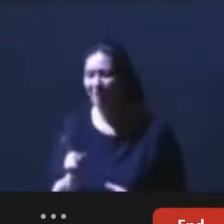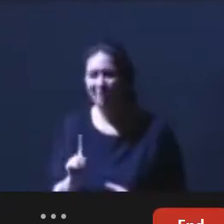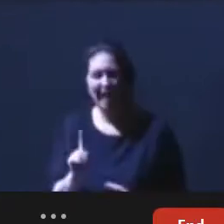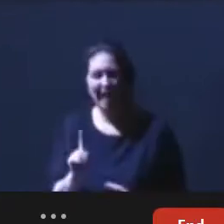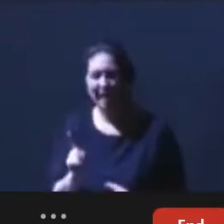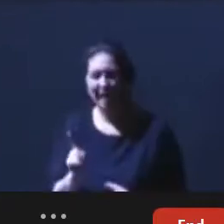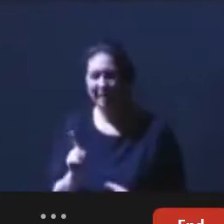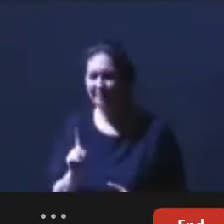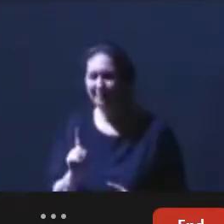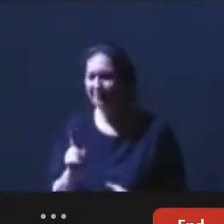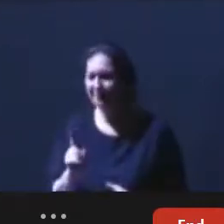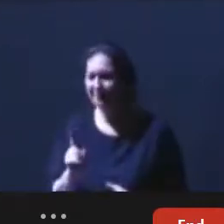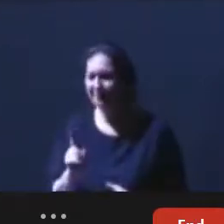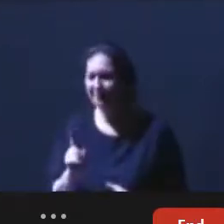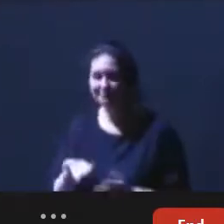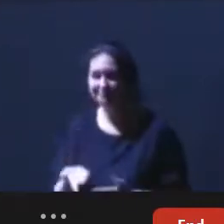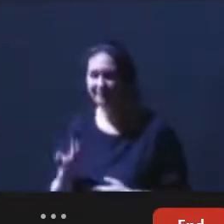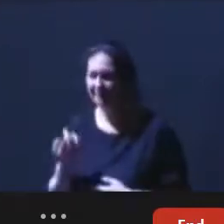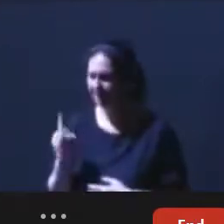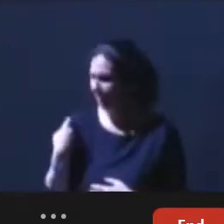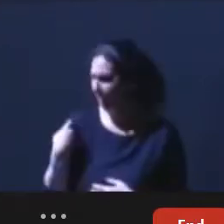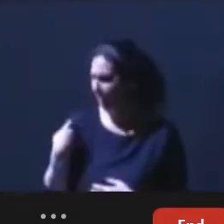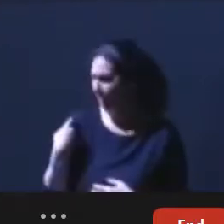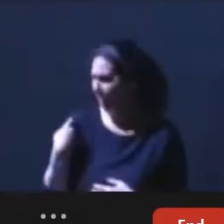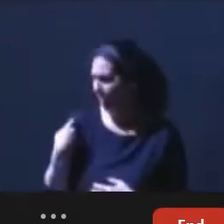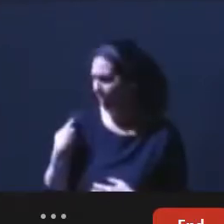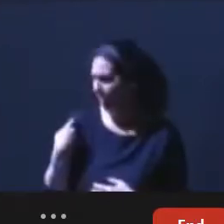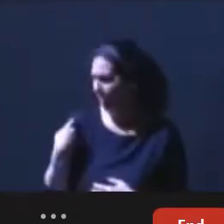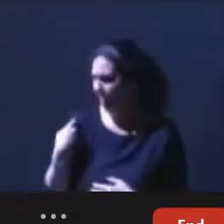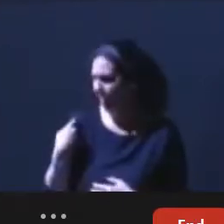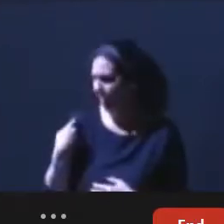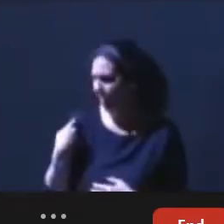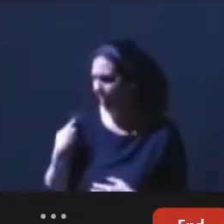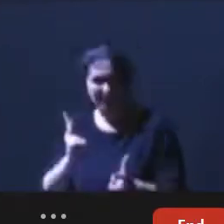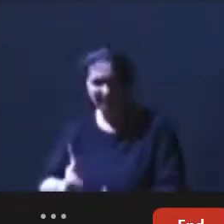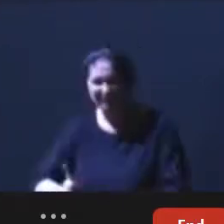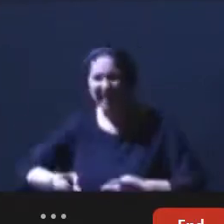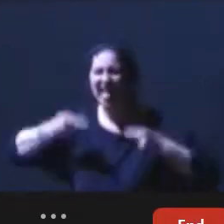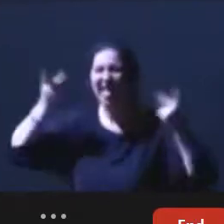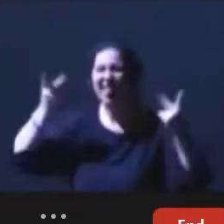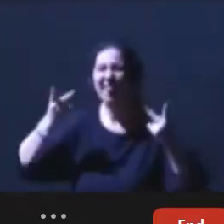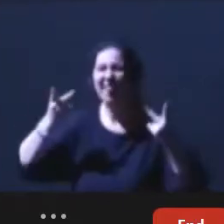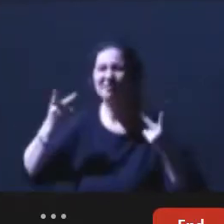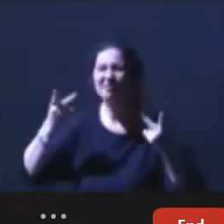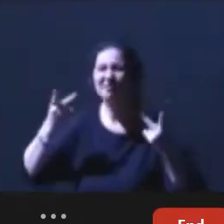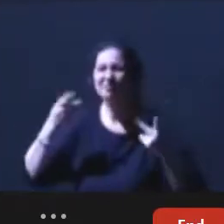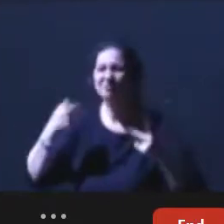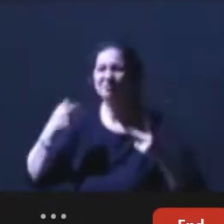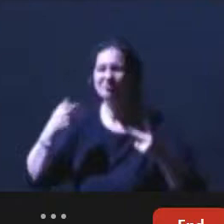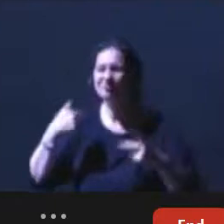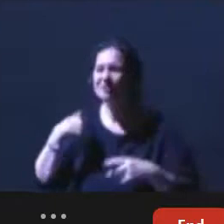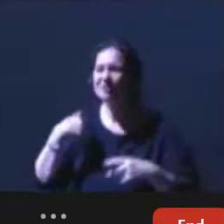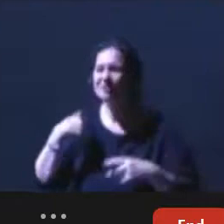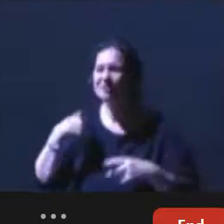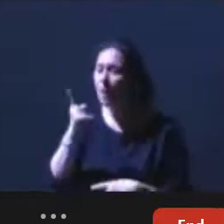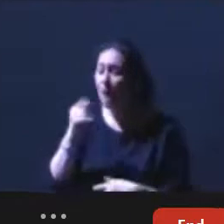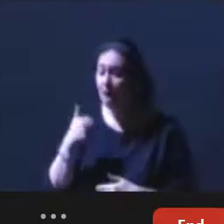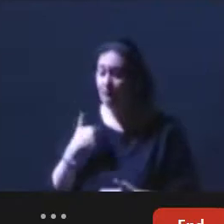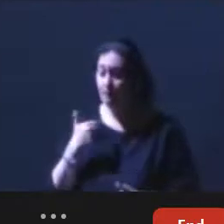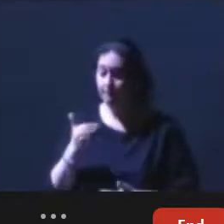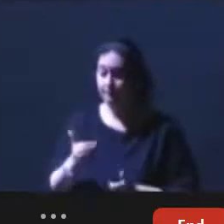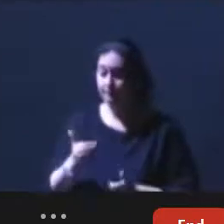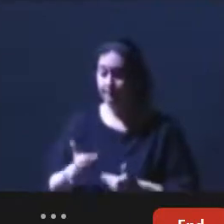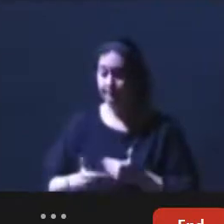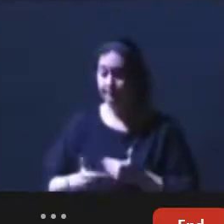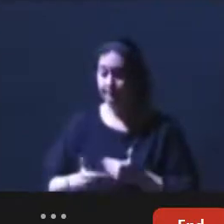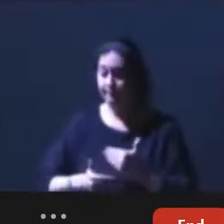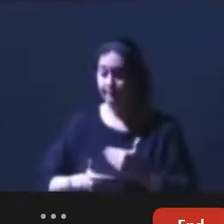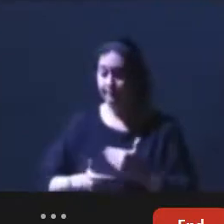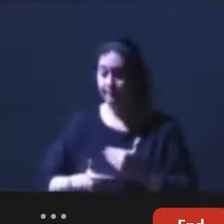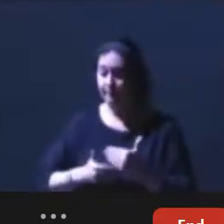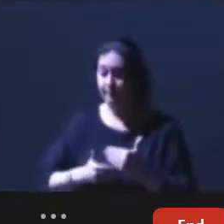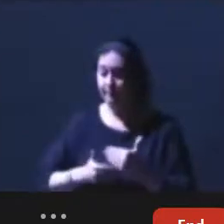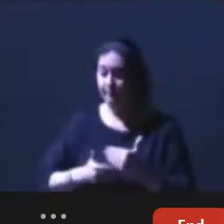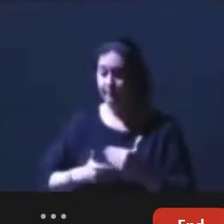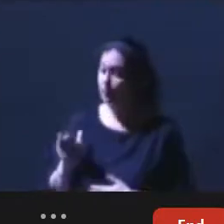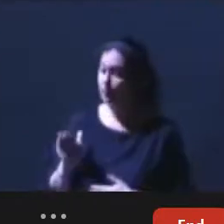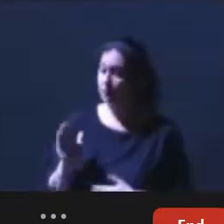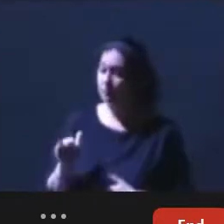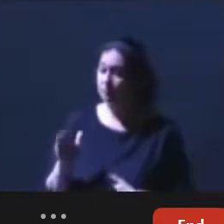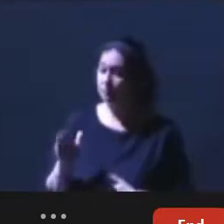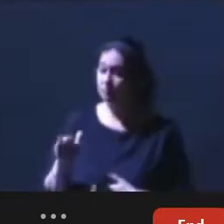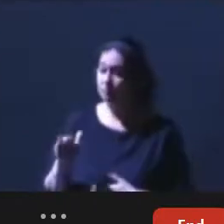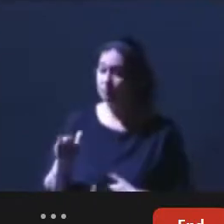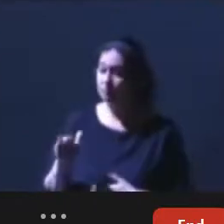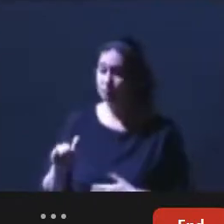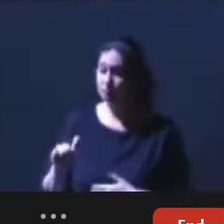dậy thì các chúng ta nghe được tiếng chim hót. Chúng ta có được cái cơ hội để nghe được cái tiếng chim hót đó. Các bạn có thể đứng dậy, các bạn có thể đánh